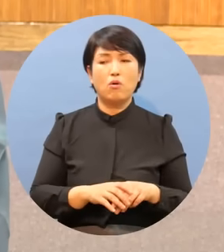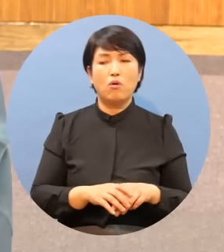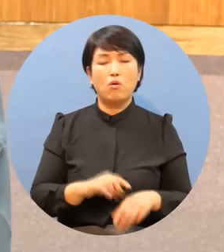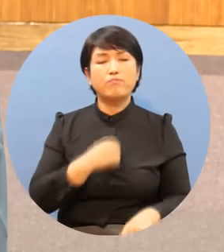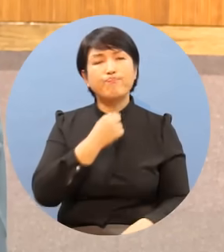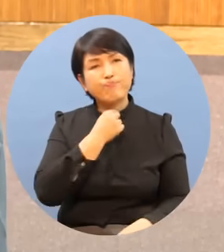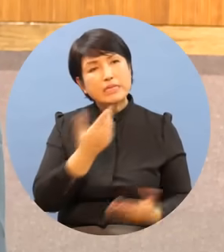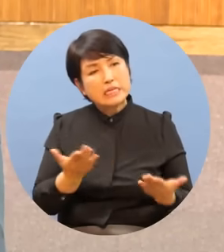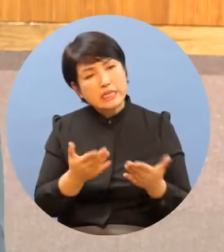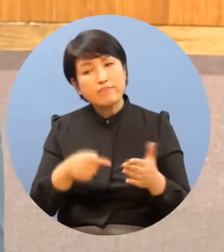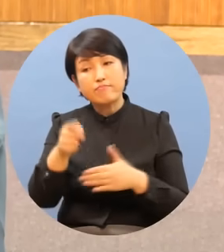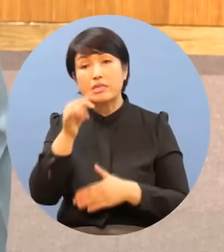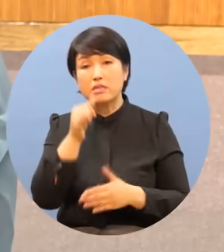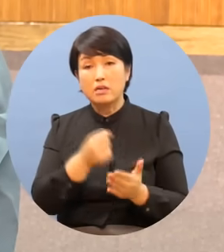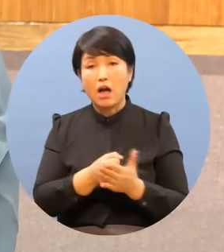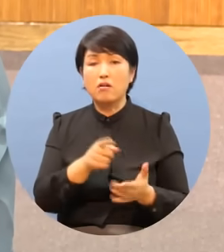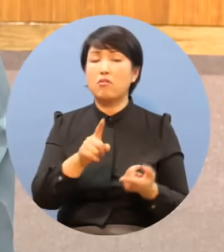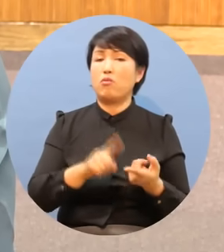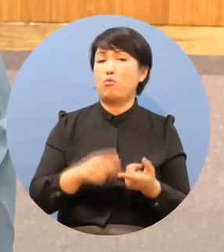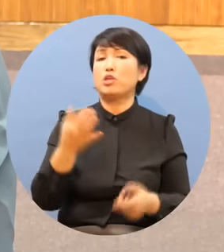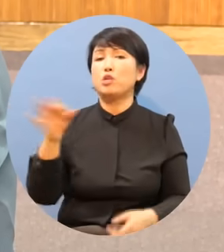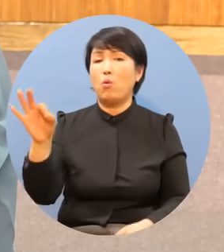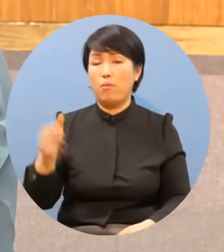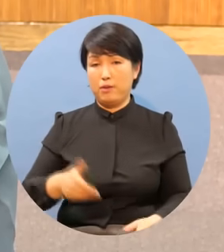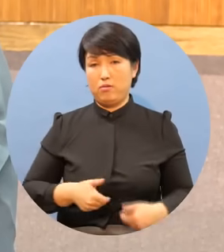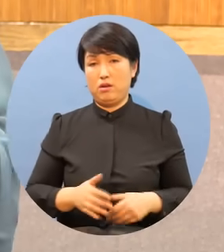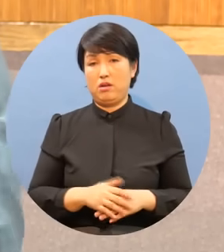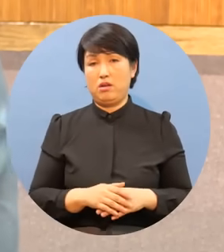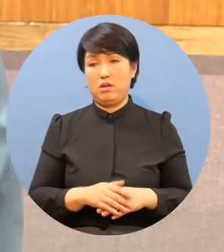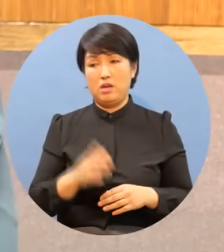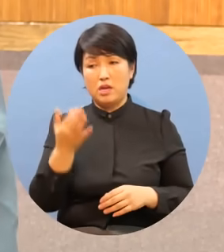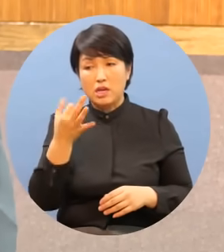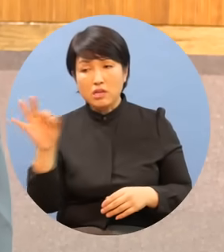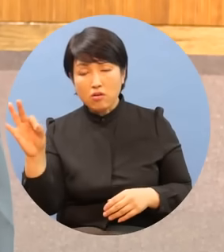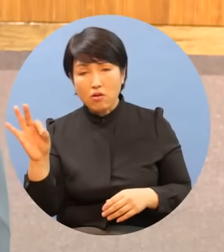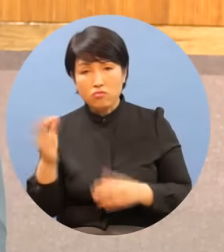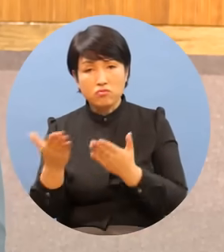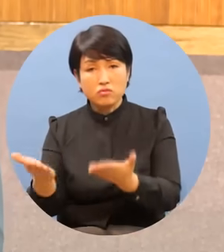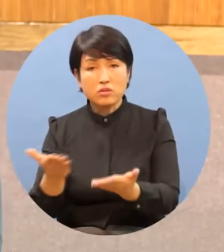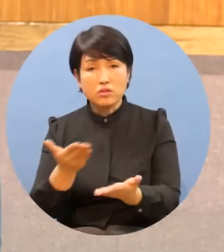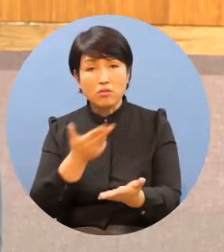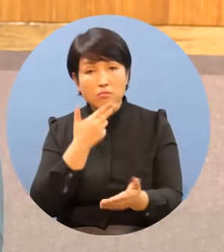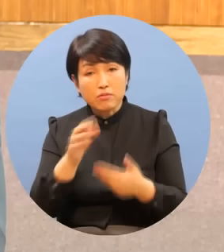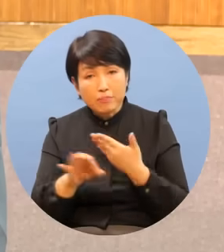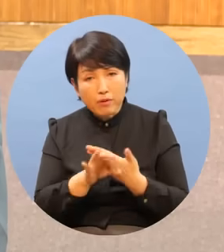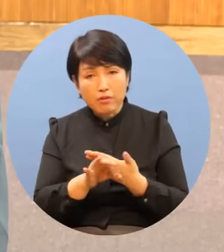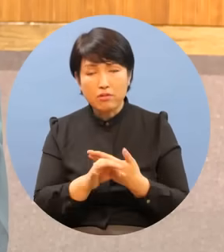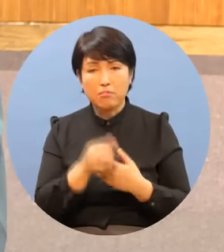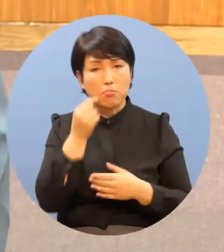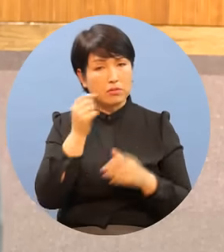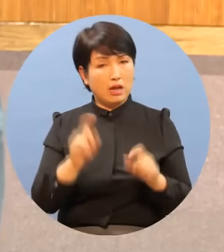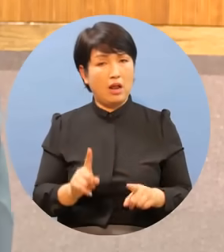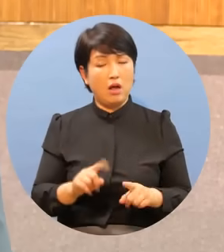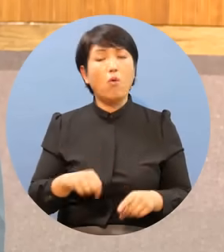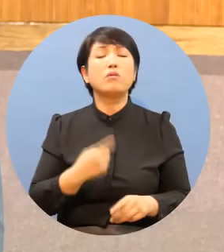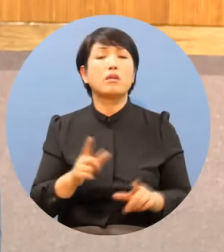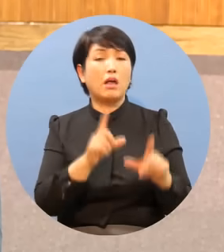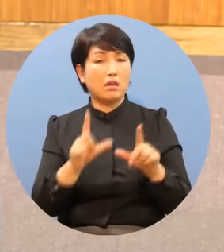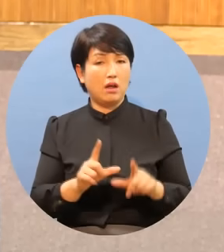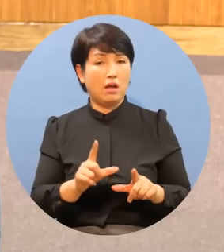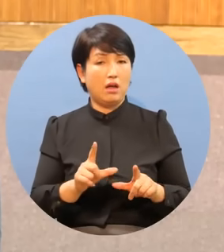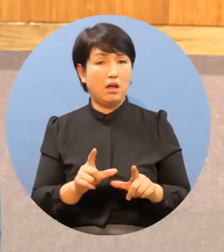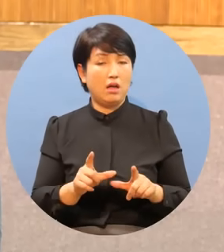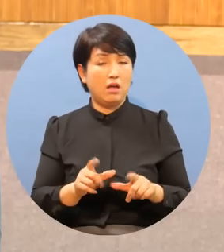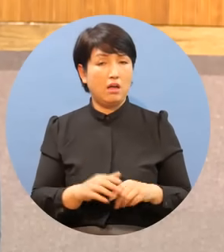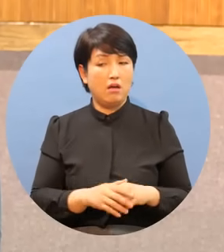일도 하고 이러니까 그걸 인정을 해야 돼요. 인정 안 하고 지금 살 수가 없어. 이제 그러면 이제 혼자 살아야